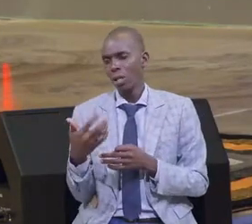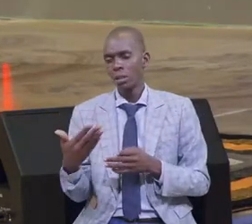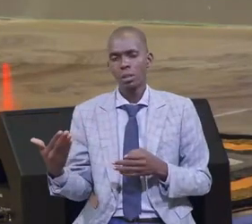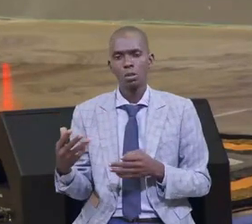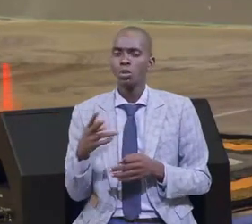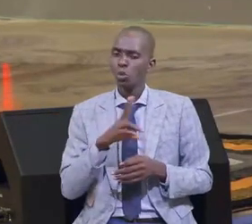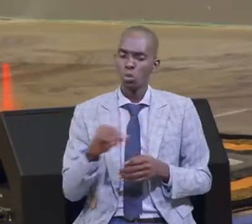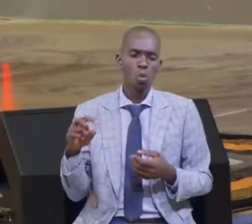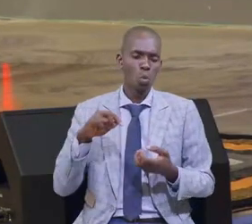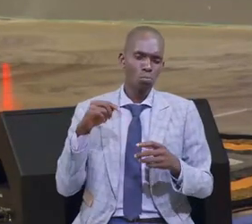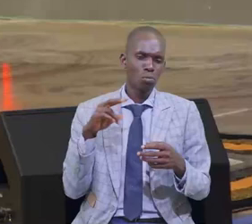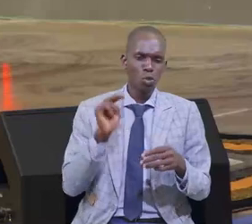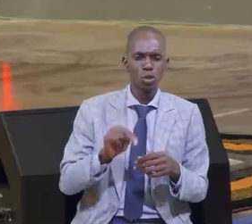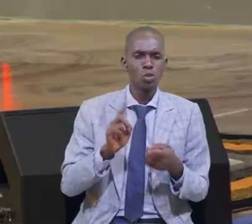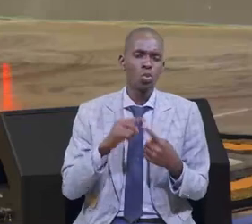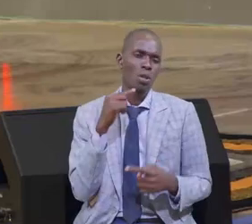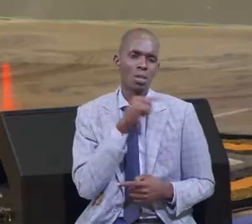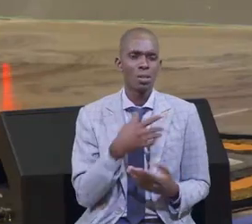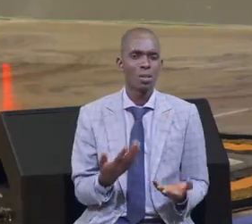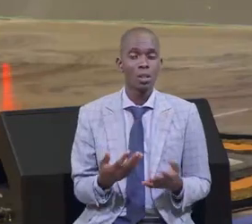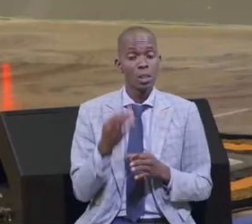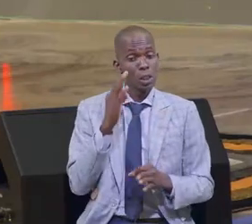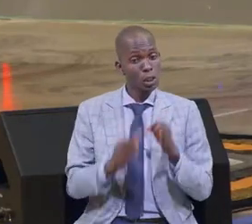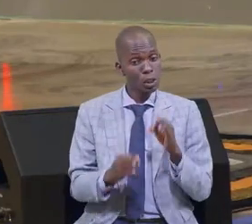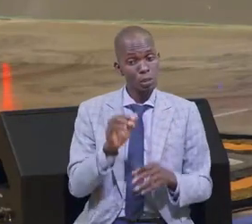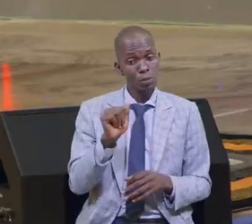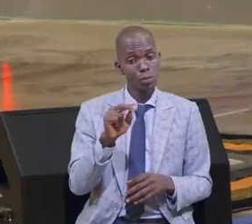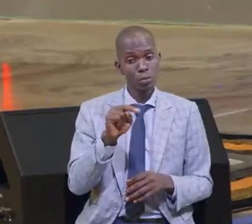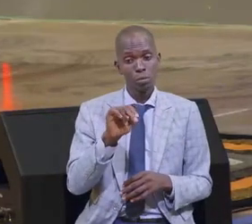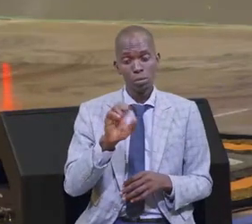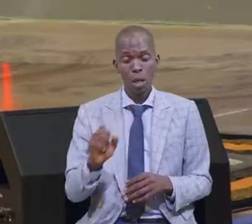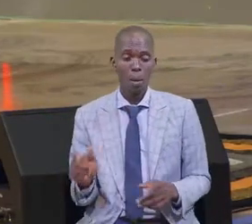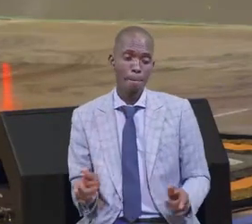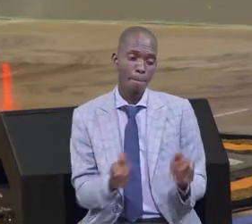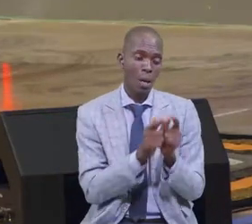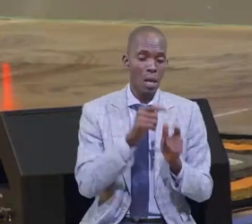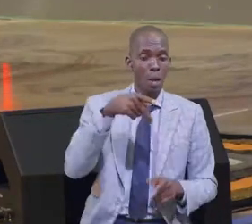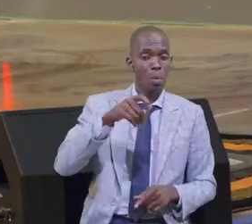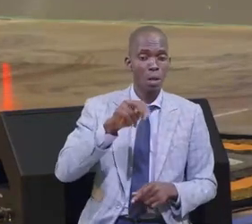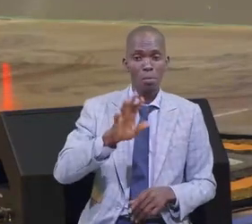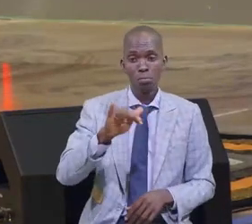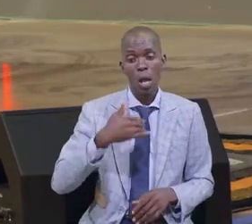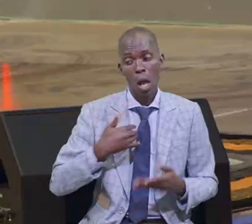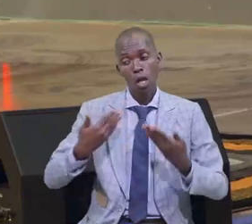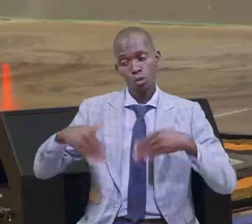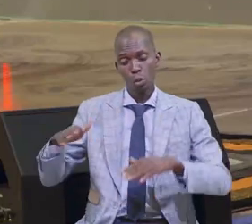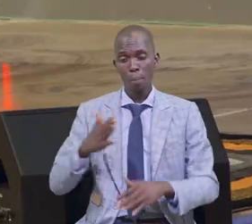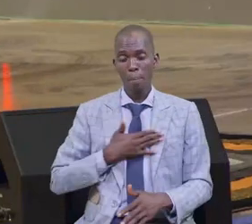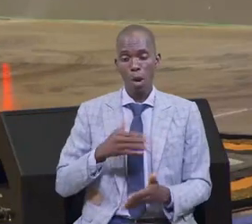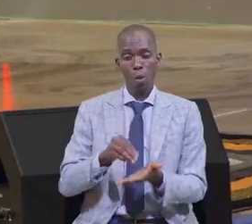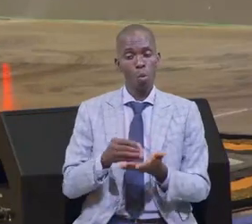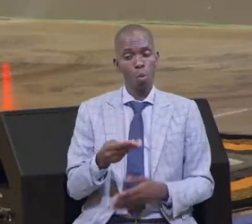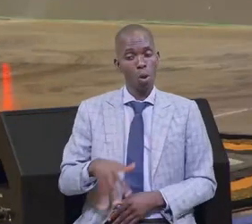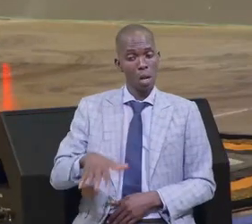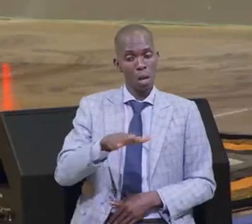cela. Alors, il n'y a pas question de mentir. S'il a venu aux apôtres et dit que j'ai vendu mon bien, mais